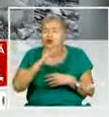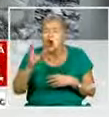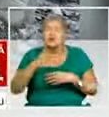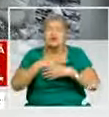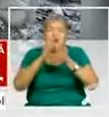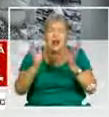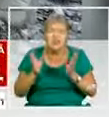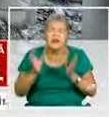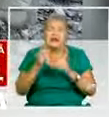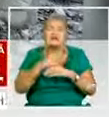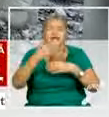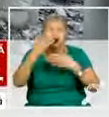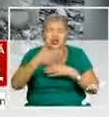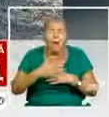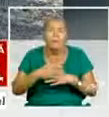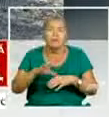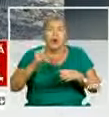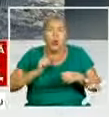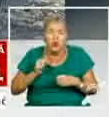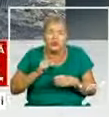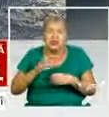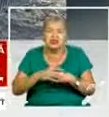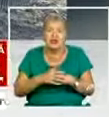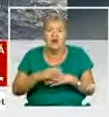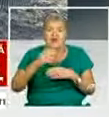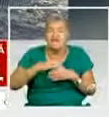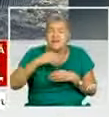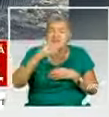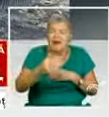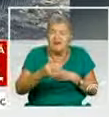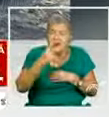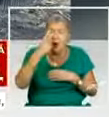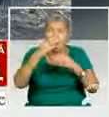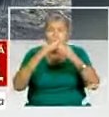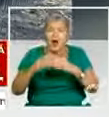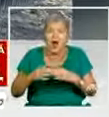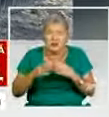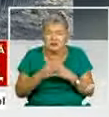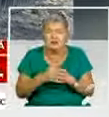geamuri sparte, ușii, peste drum acolo de mine o casă crăpată.